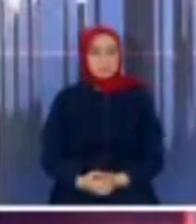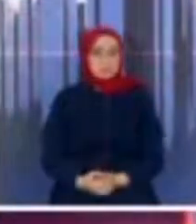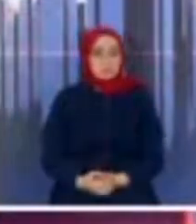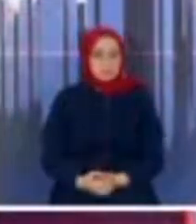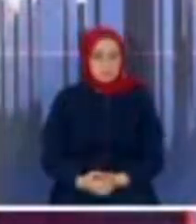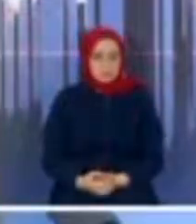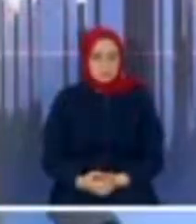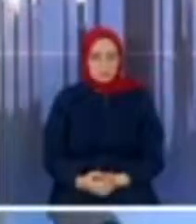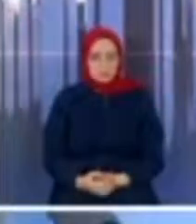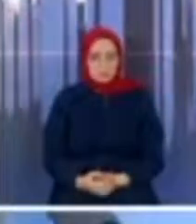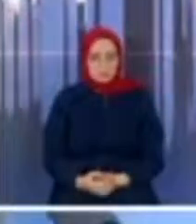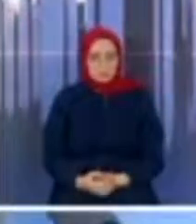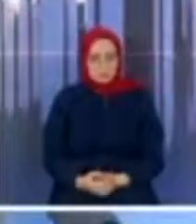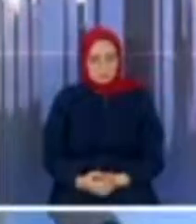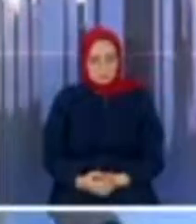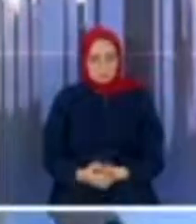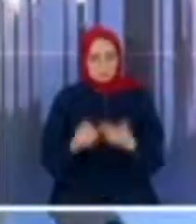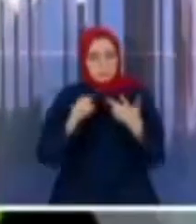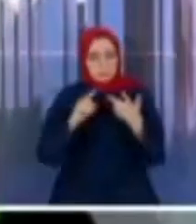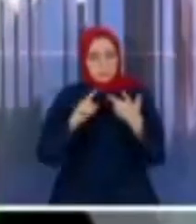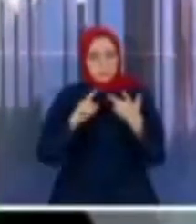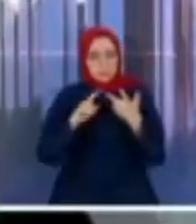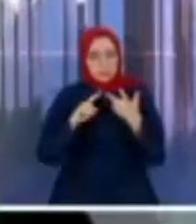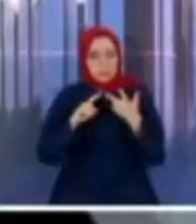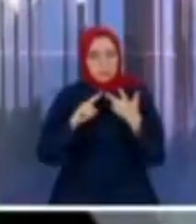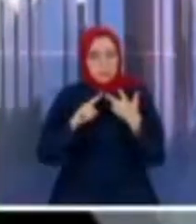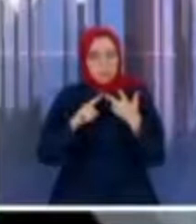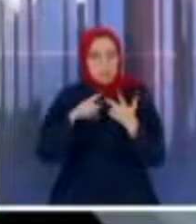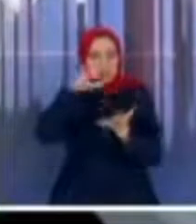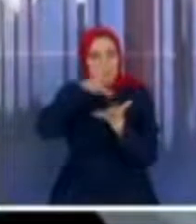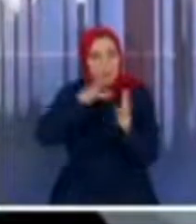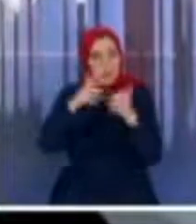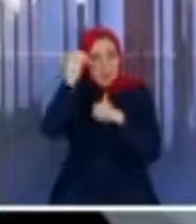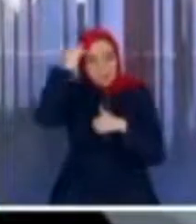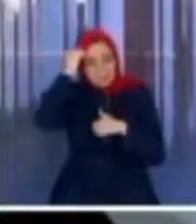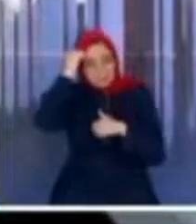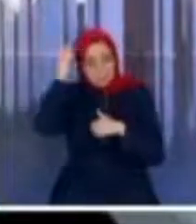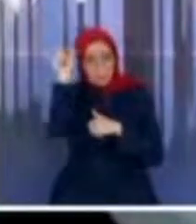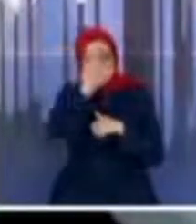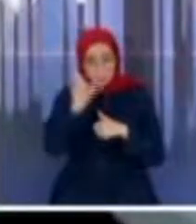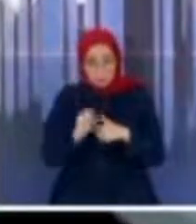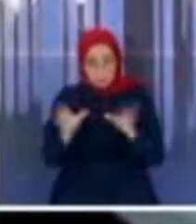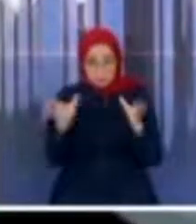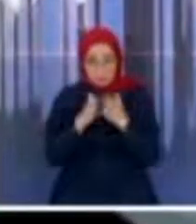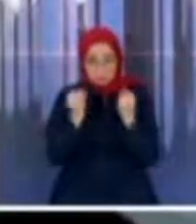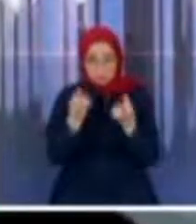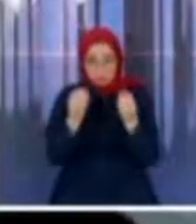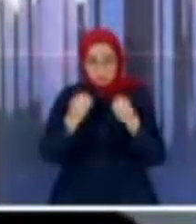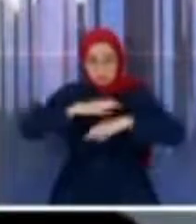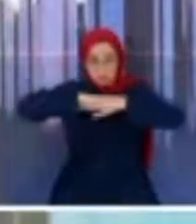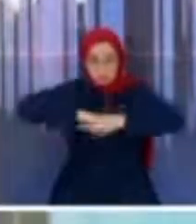تعقيب دكتور بعد نرجع تفضل. لا هو المركز جهوي ولا حتى وطني للتدريب الاسعافات الاوليه ظهر